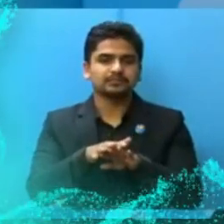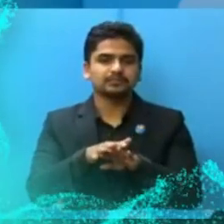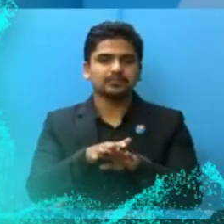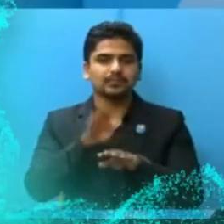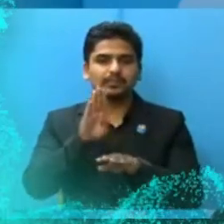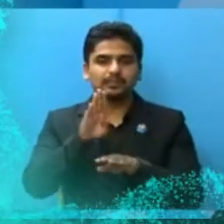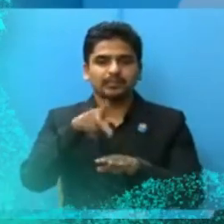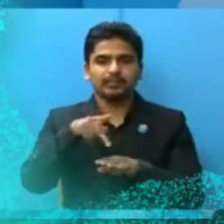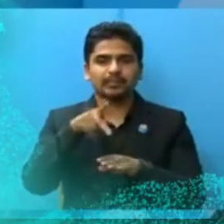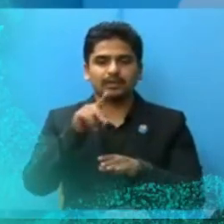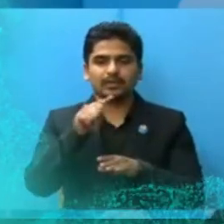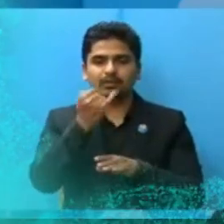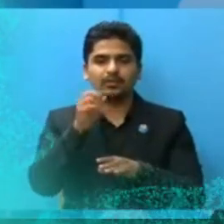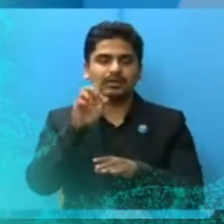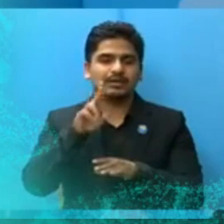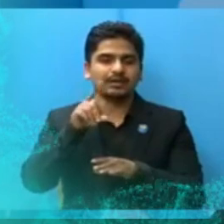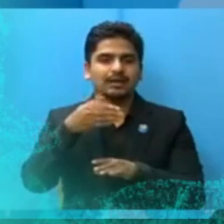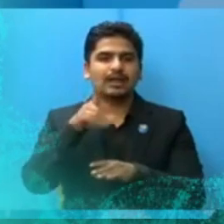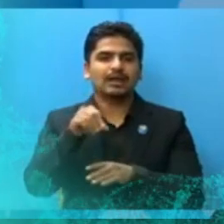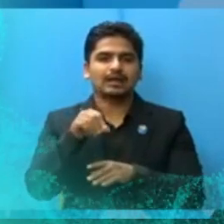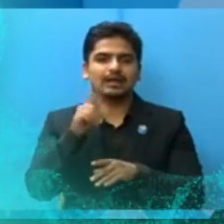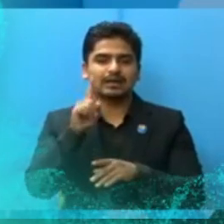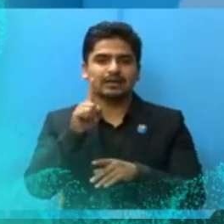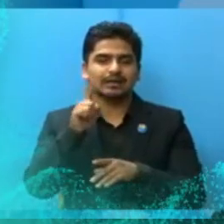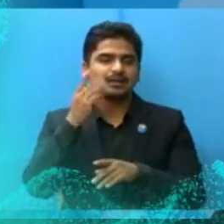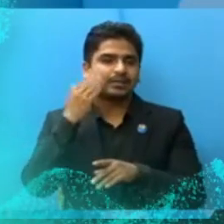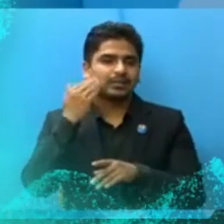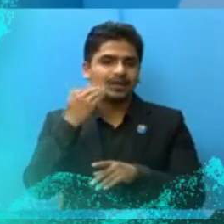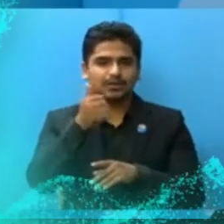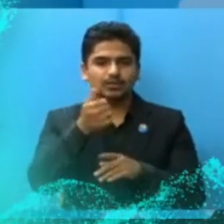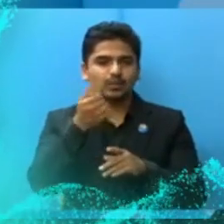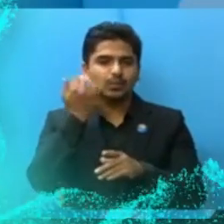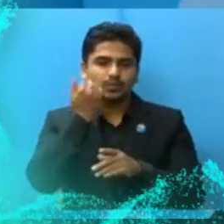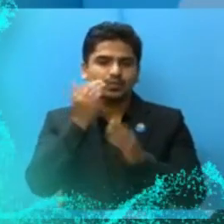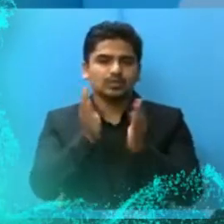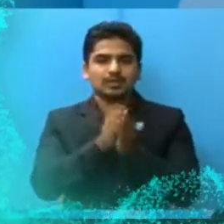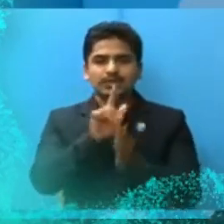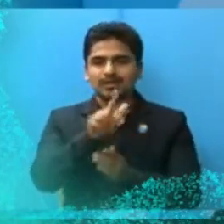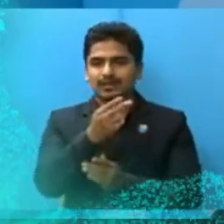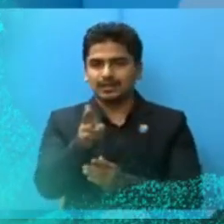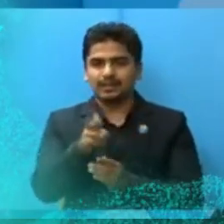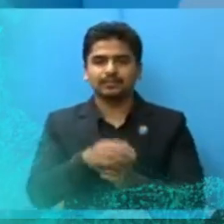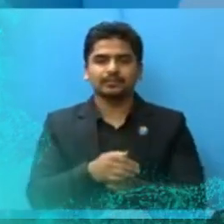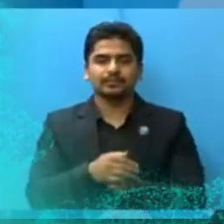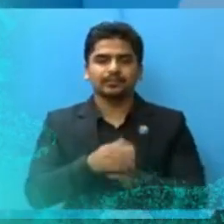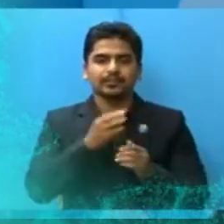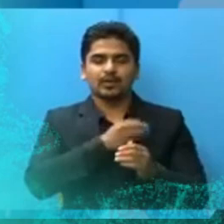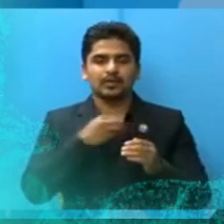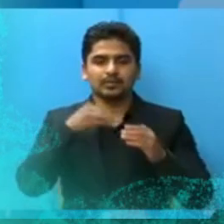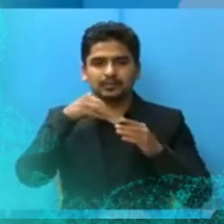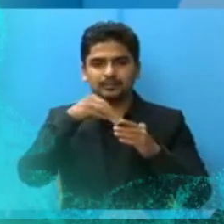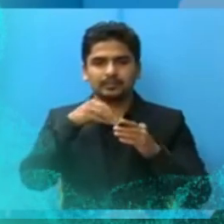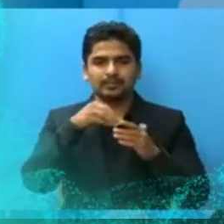बिपी कोइराला स्वास्थ्य विज्ञान प्रतिष्ठानबाट 1 महिला 6 पुरुष 7 जना, आइसोलेसन